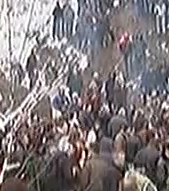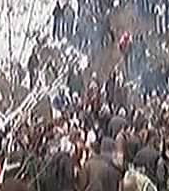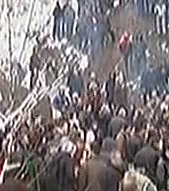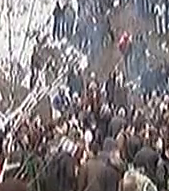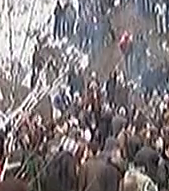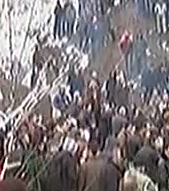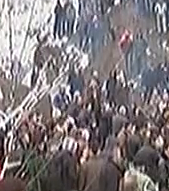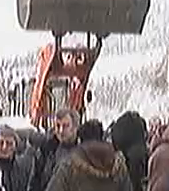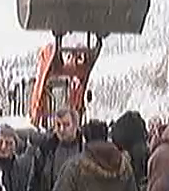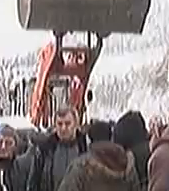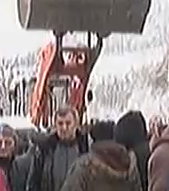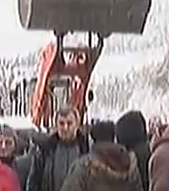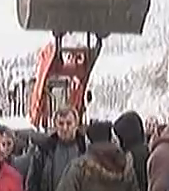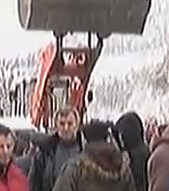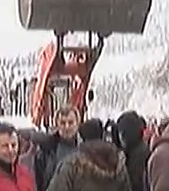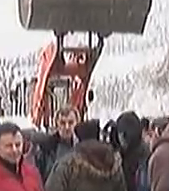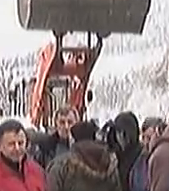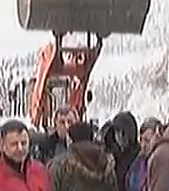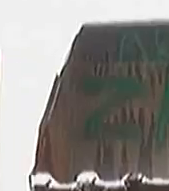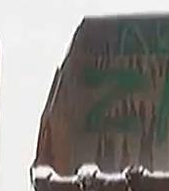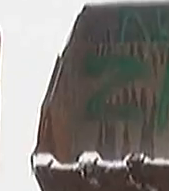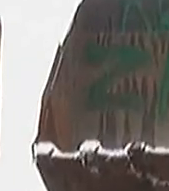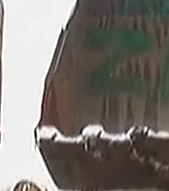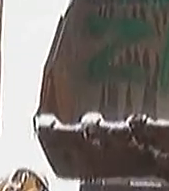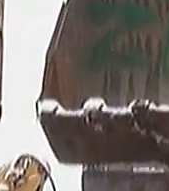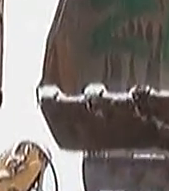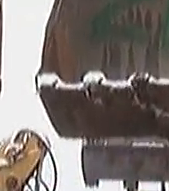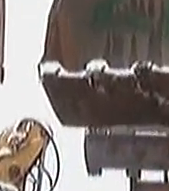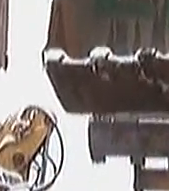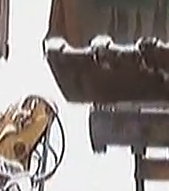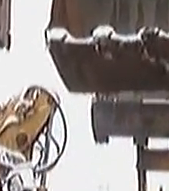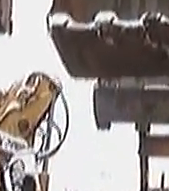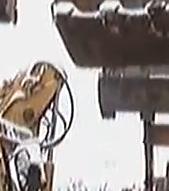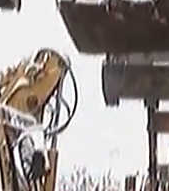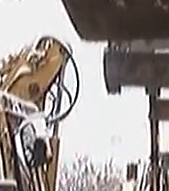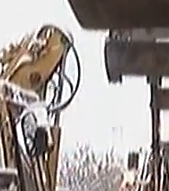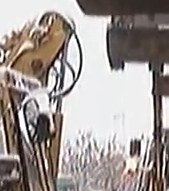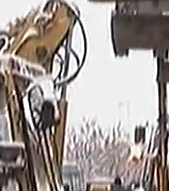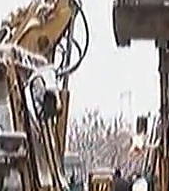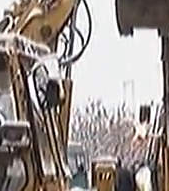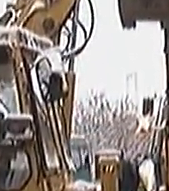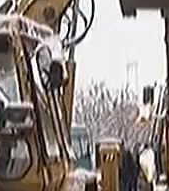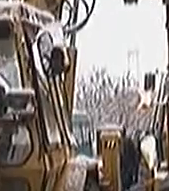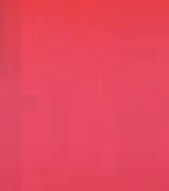Ministri Dinkić i Ljajić razgovarat će sa predstavnicima sindikata kuršumlijskih preduzeća koji 9 dana blokiraju put Niš-Priština.